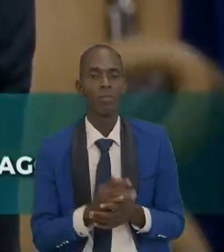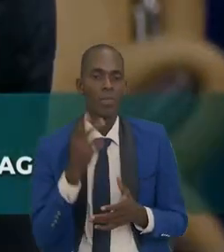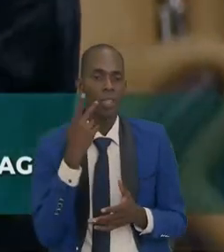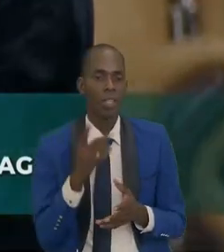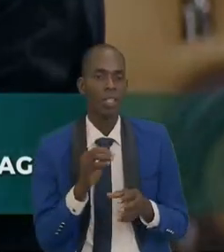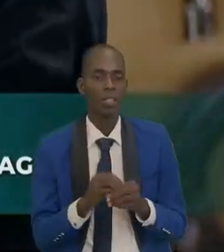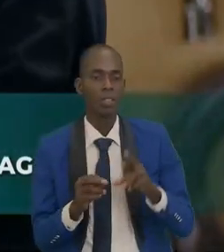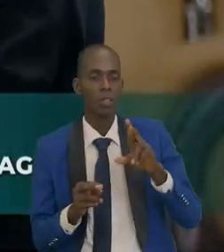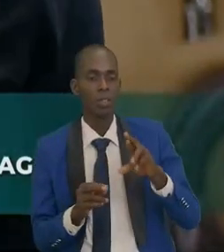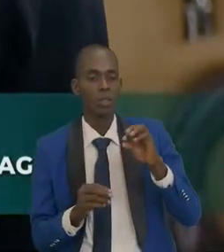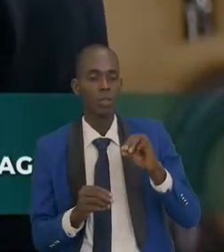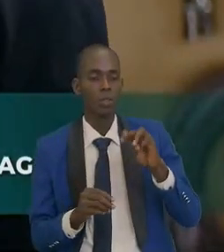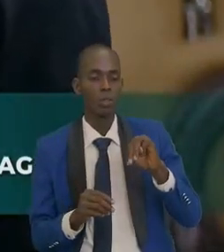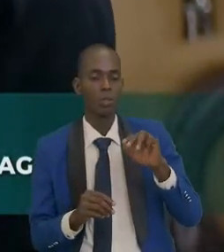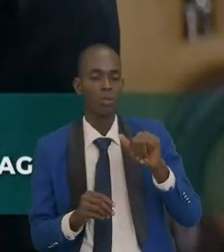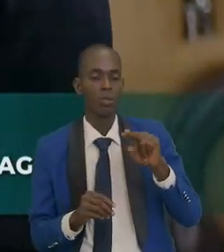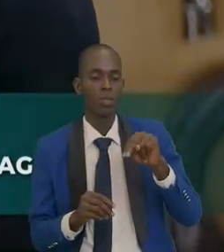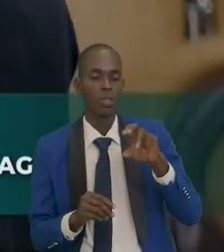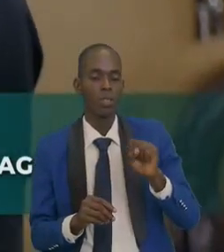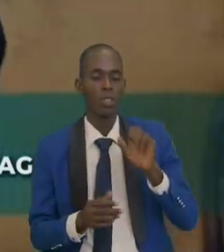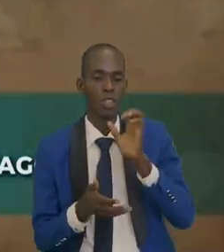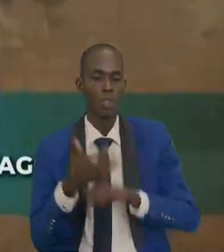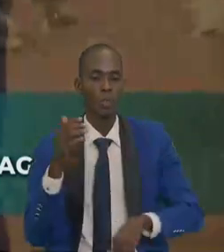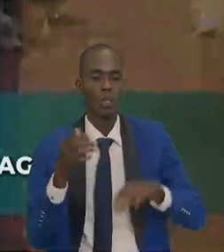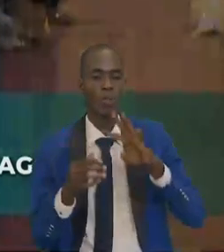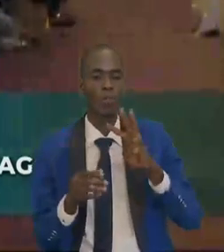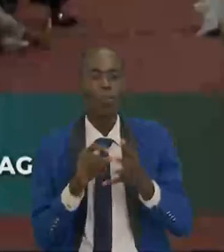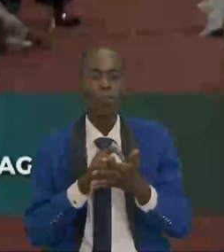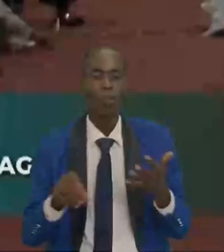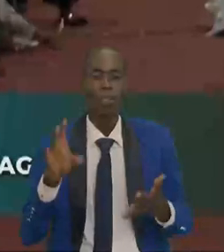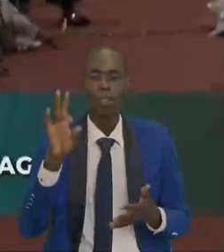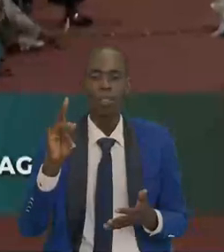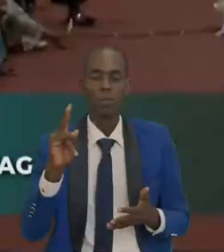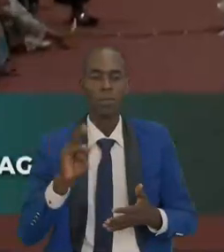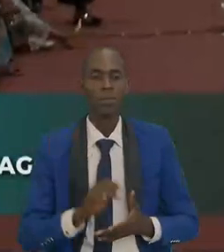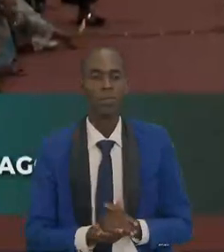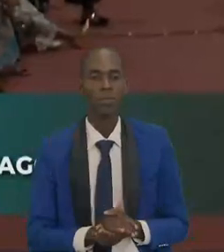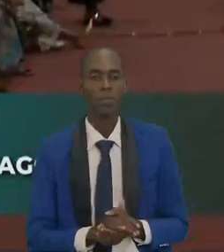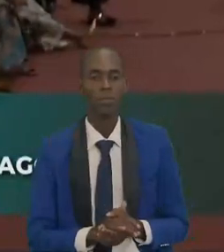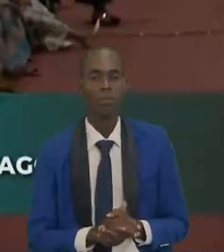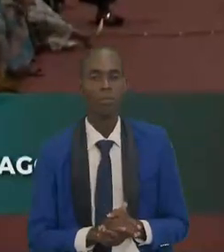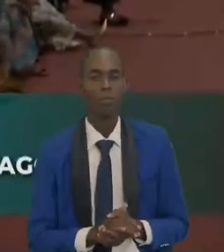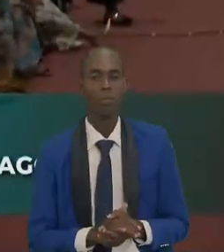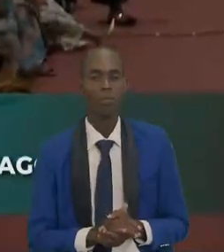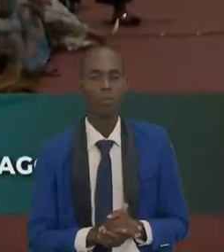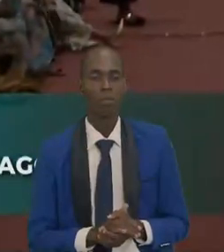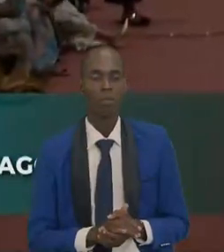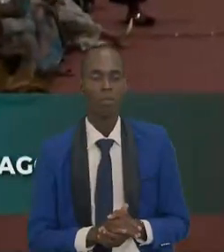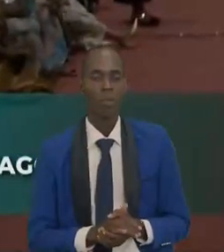Voyons Romains au chapitre 4. Lisons à partir du verset 17.